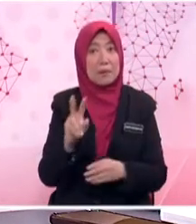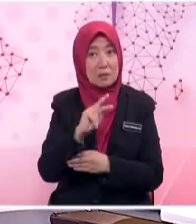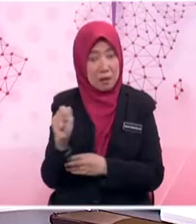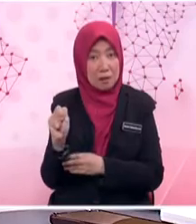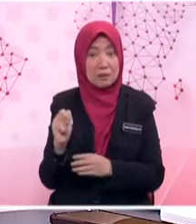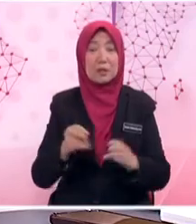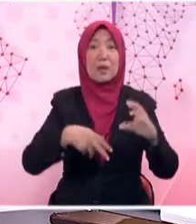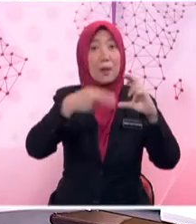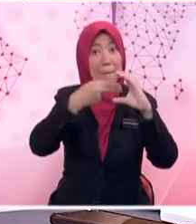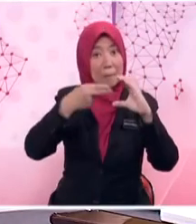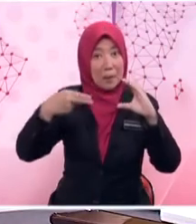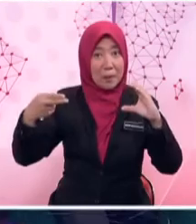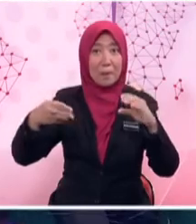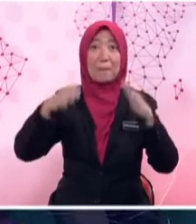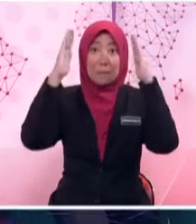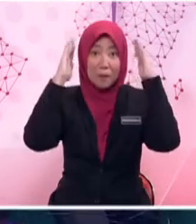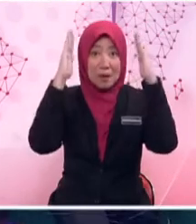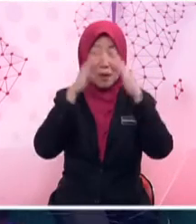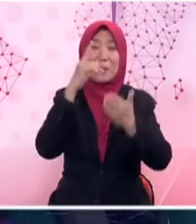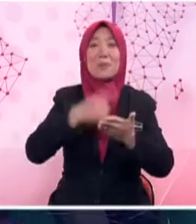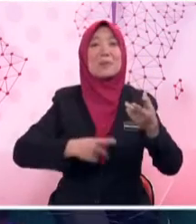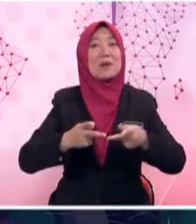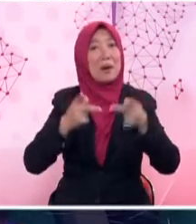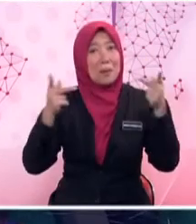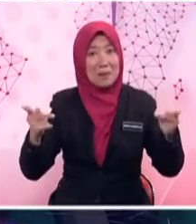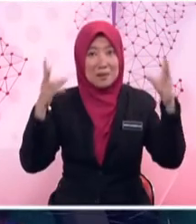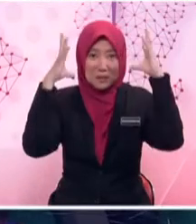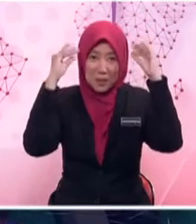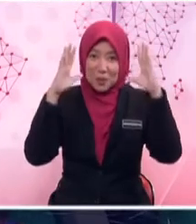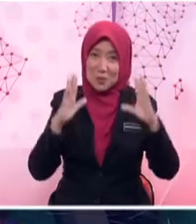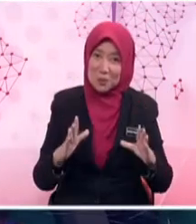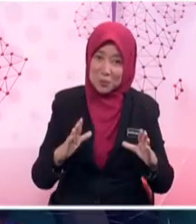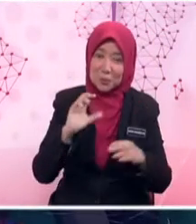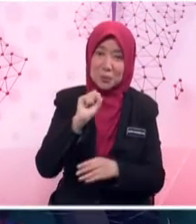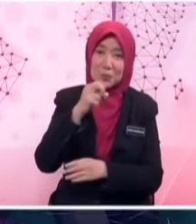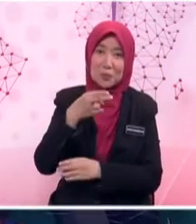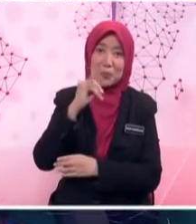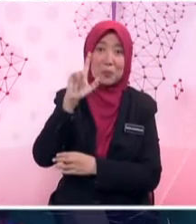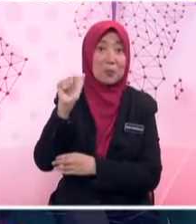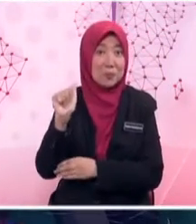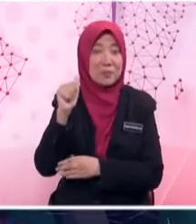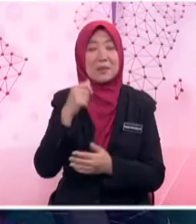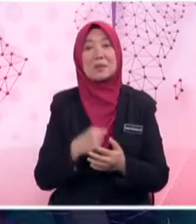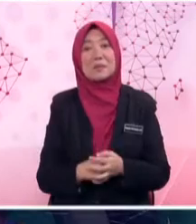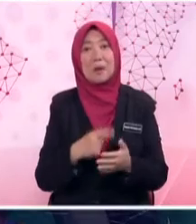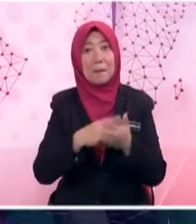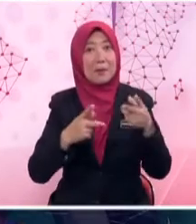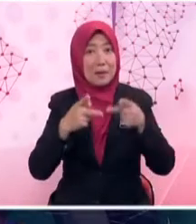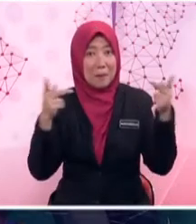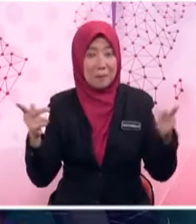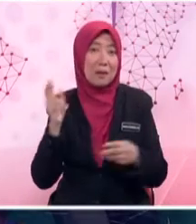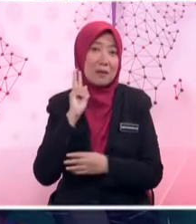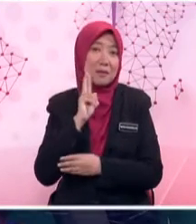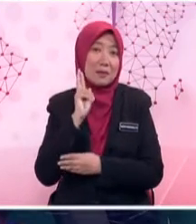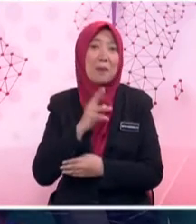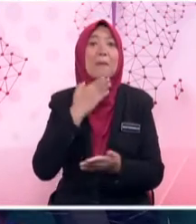Highlands, Pahang. Apa khabar Cikgu Sushila? Baik, Rina. Apa khabar, Rina? Baik, dan pastinya